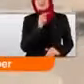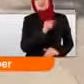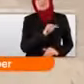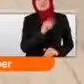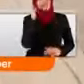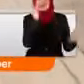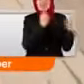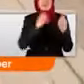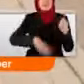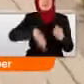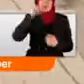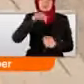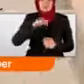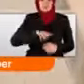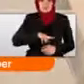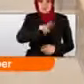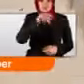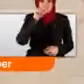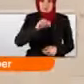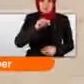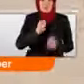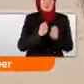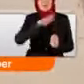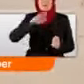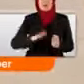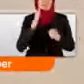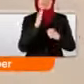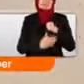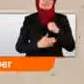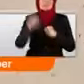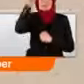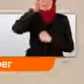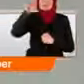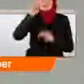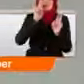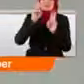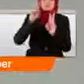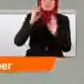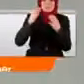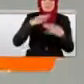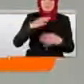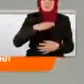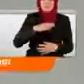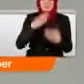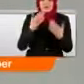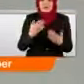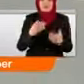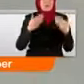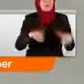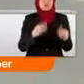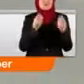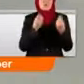Aslında parke sağlar Oysa tabelaya rağmen fark edenlerin önüne geçemeyince Muhtar Ayhan Yılmaz okuma kararıyla